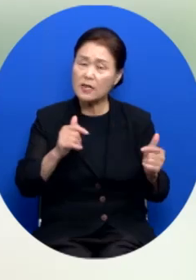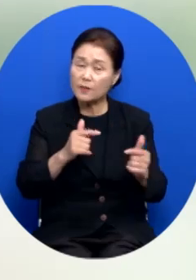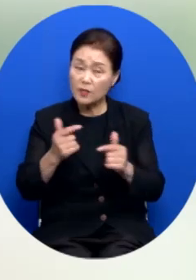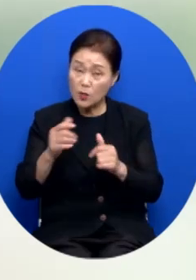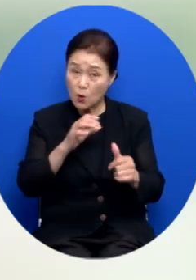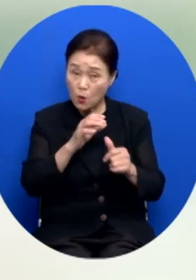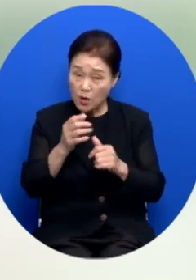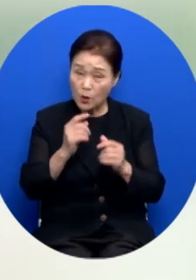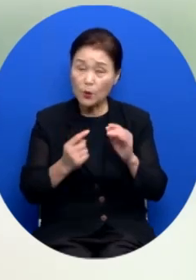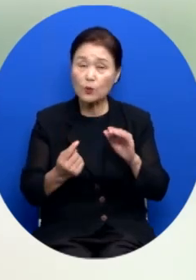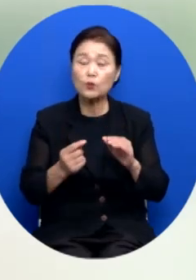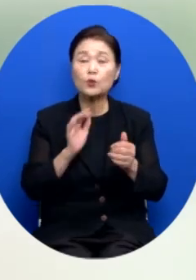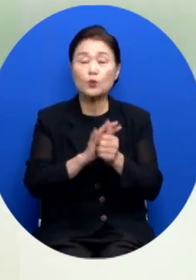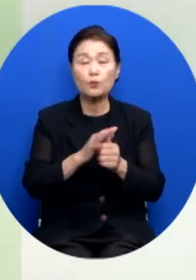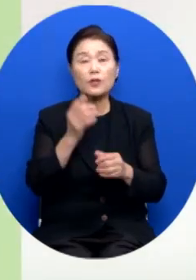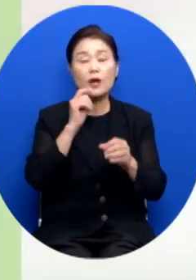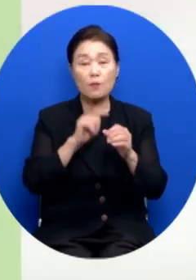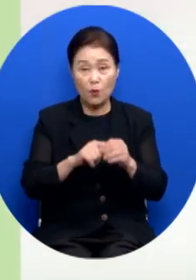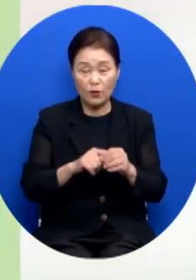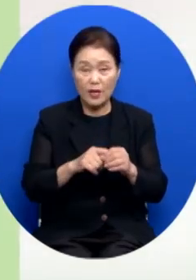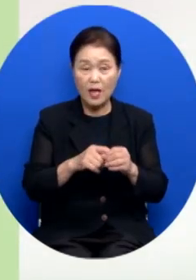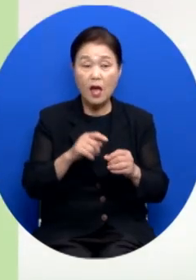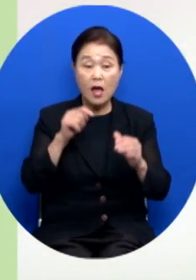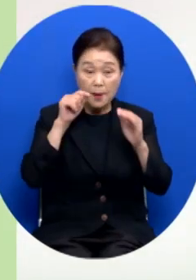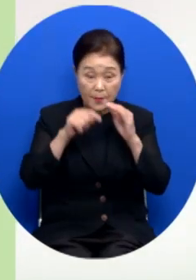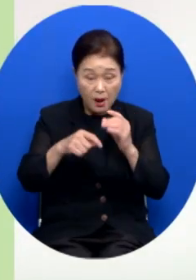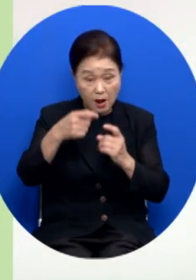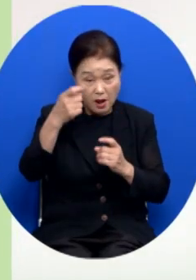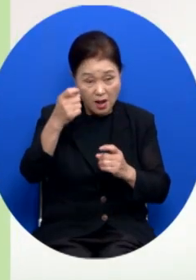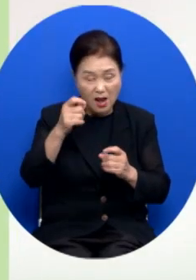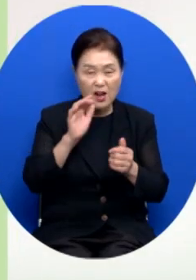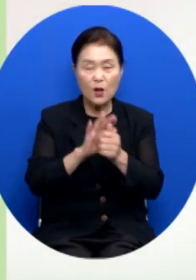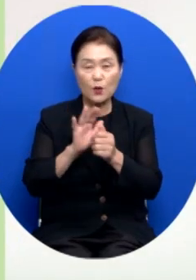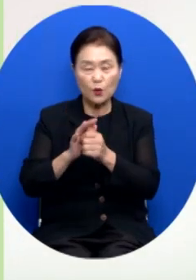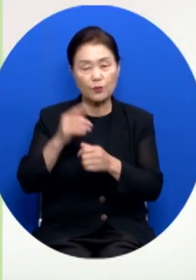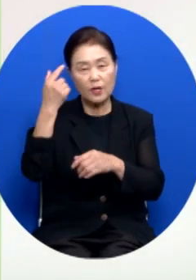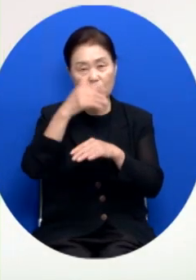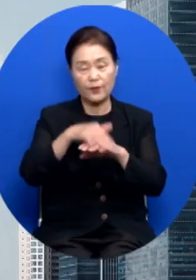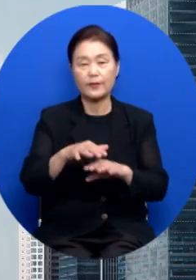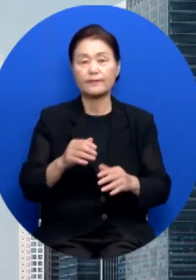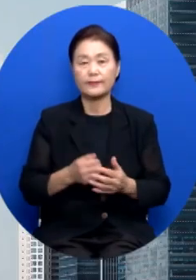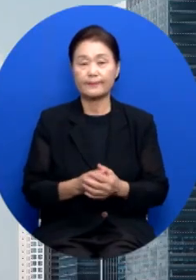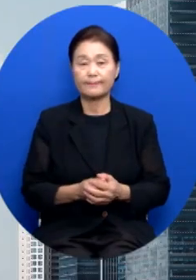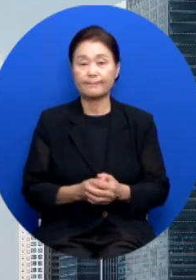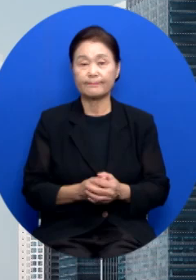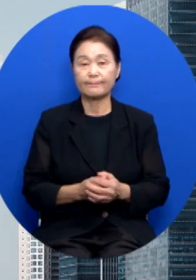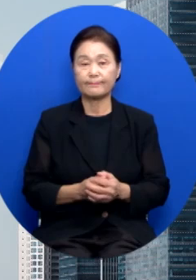위해 소상공인연합회와 손잡고 현장 홍보를 강화할 계획입니다.